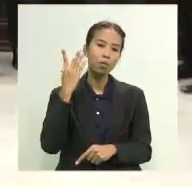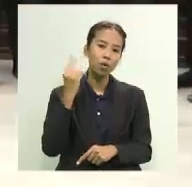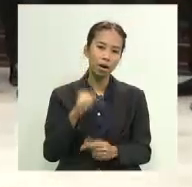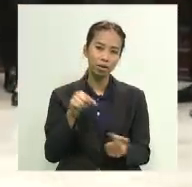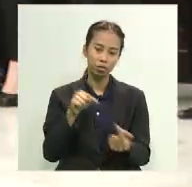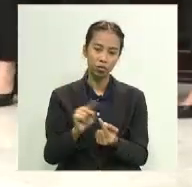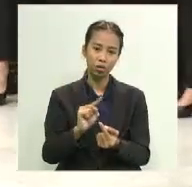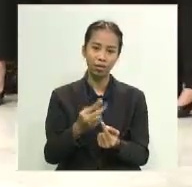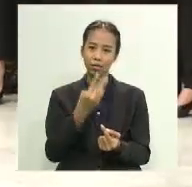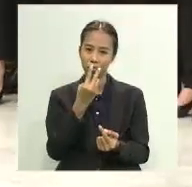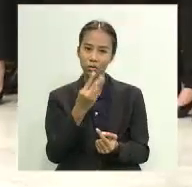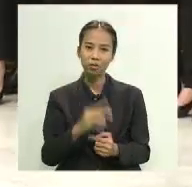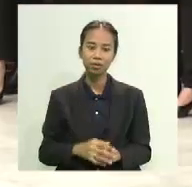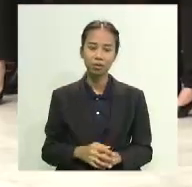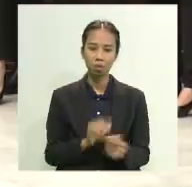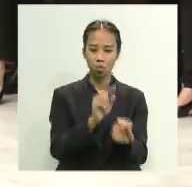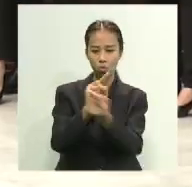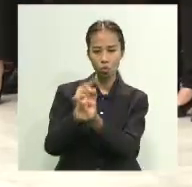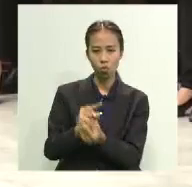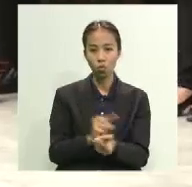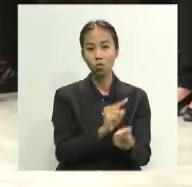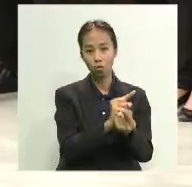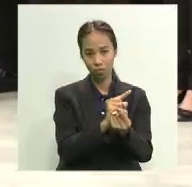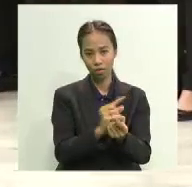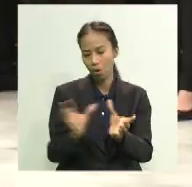ก็เป็นบรรยากาศสีสันนะคะพบปะกันระ